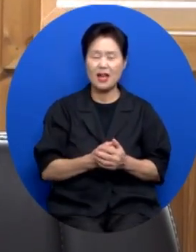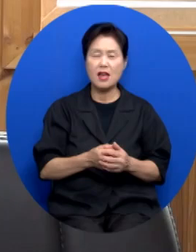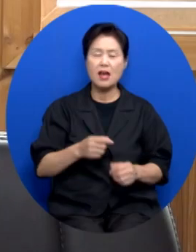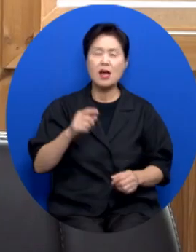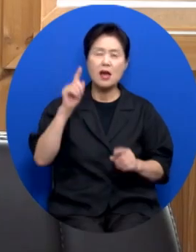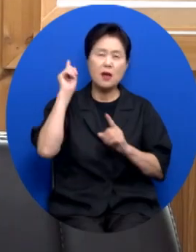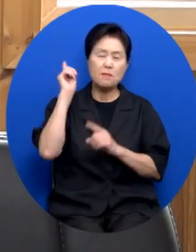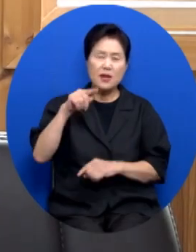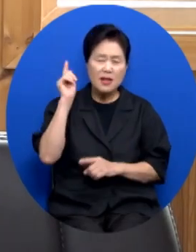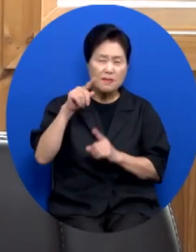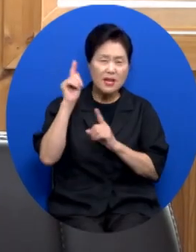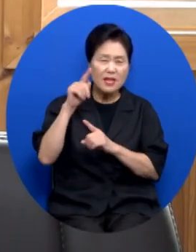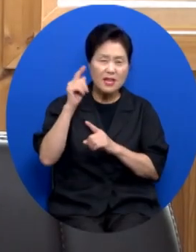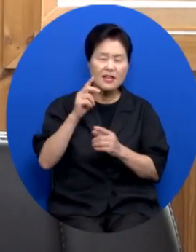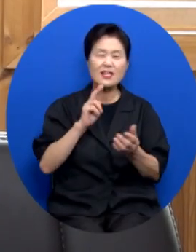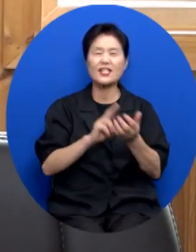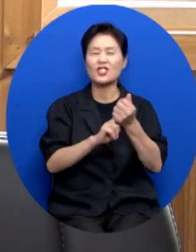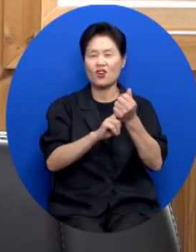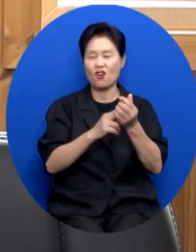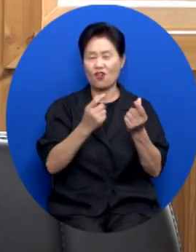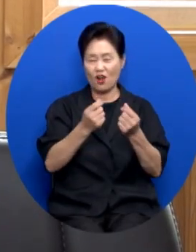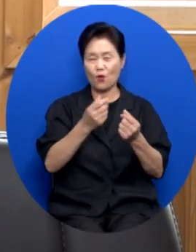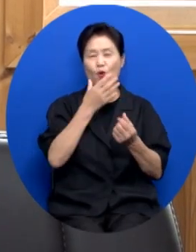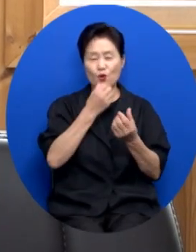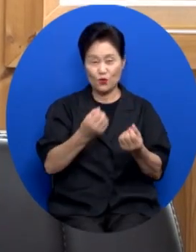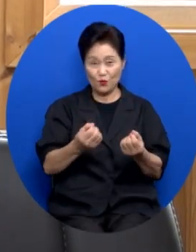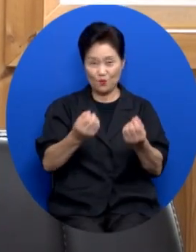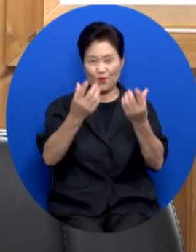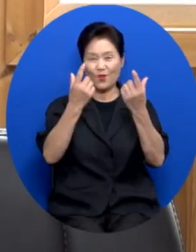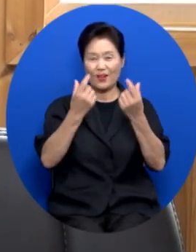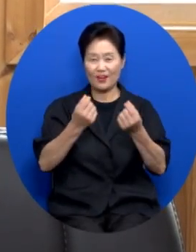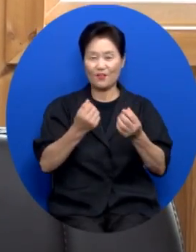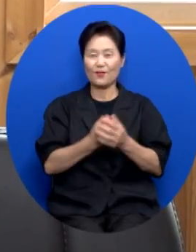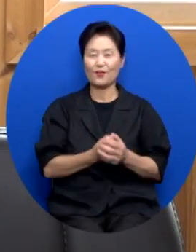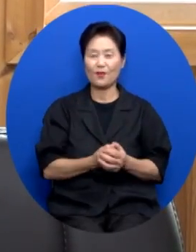매일매일이 사실 기적이고 매일매일이 축복이고